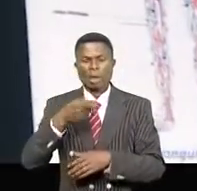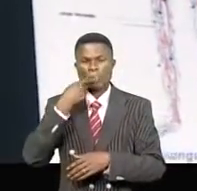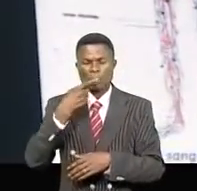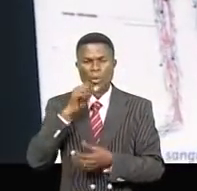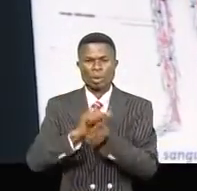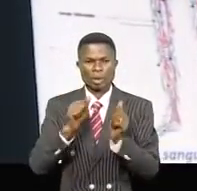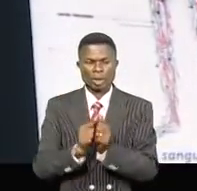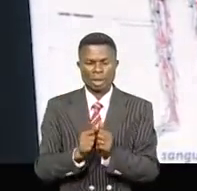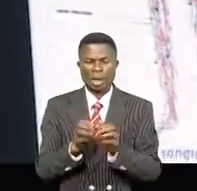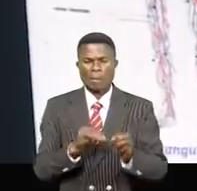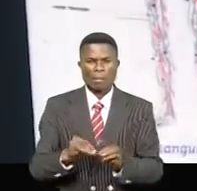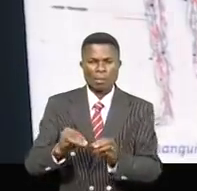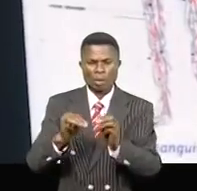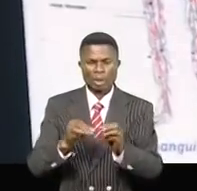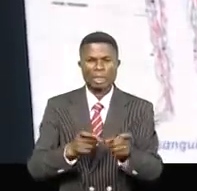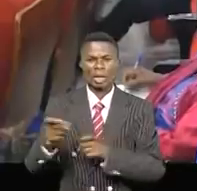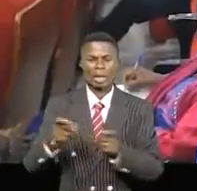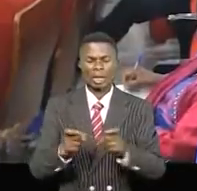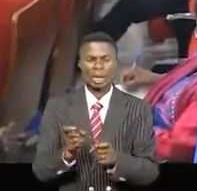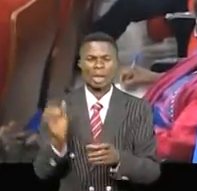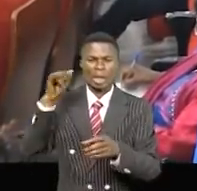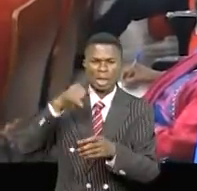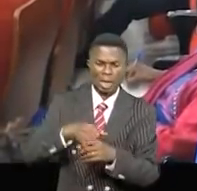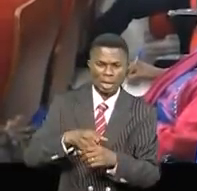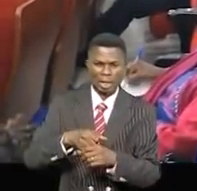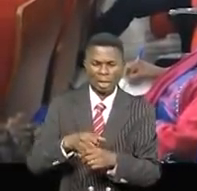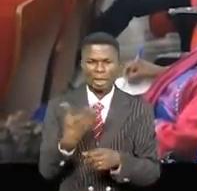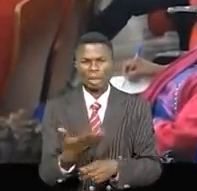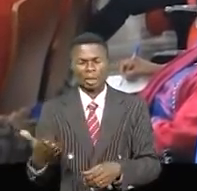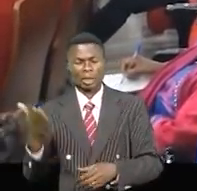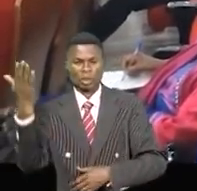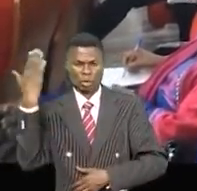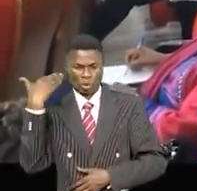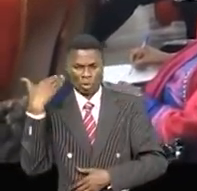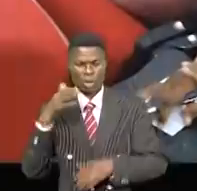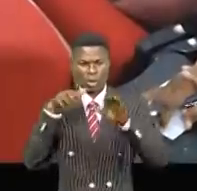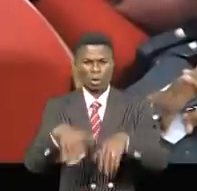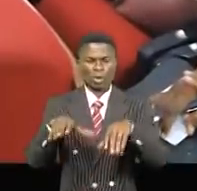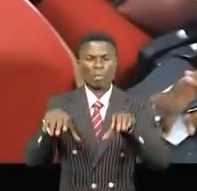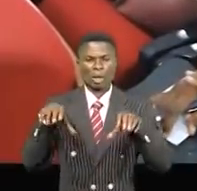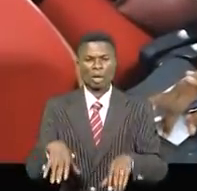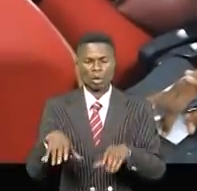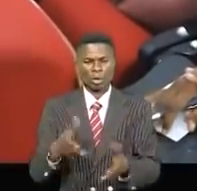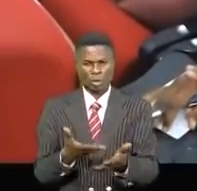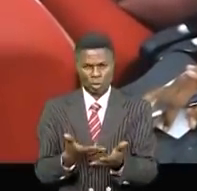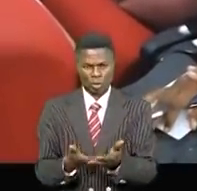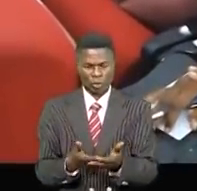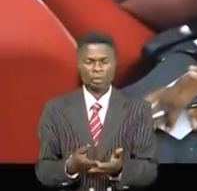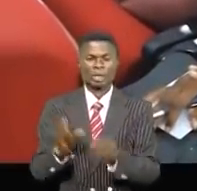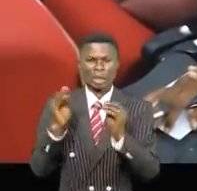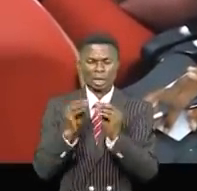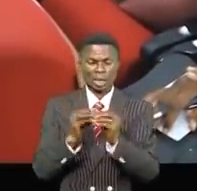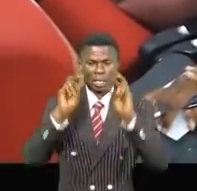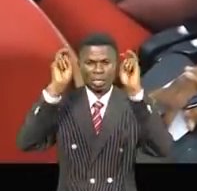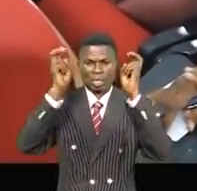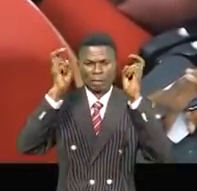les modalités de gestion intégrée des ressources aquatiques du bassin du Congo. Ces assises qui ont eu pour